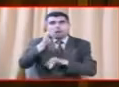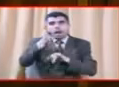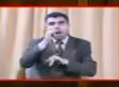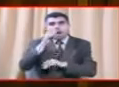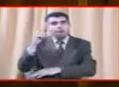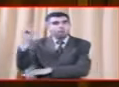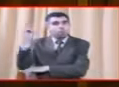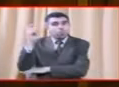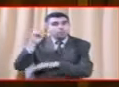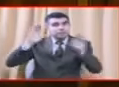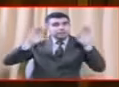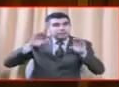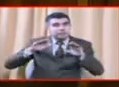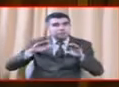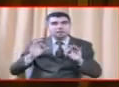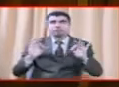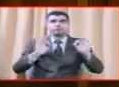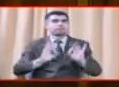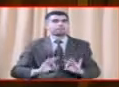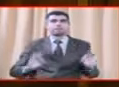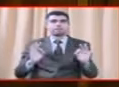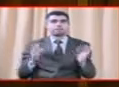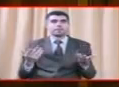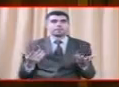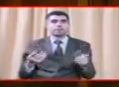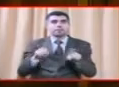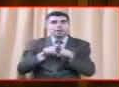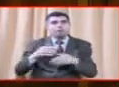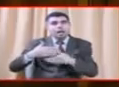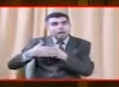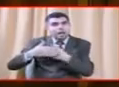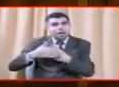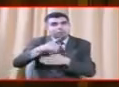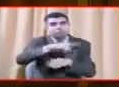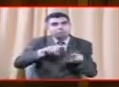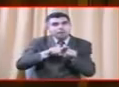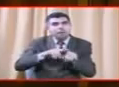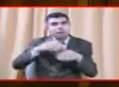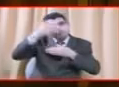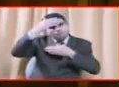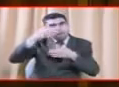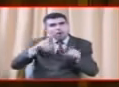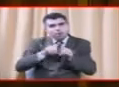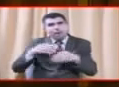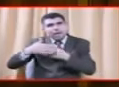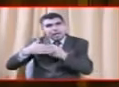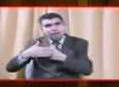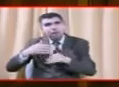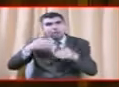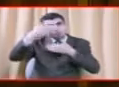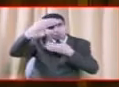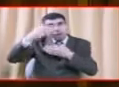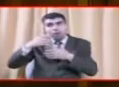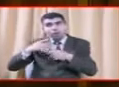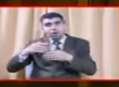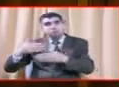يحترم الضوابط المفروض على أي دولة جارة. والمغرب راه عنده دول جوار أخرى